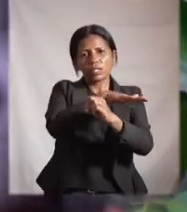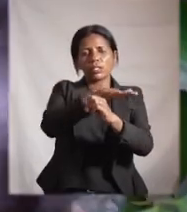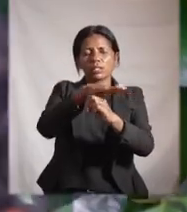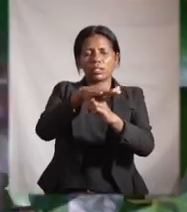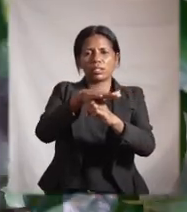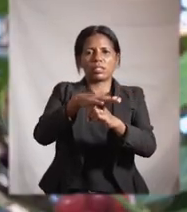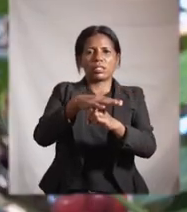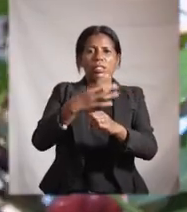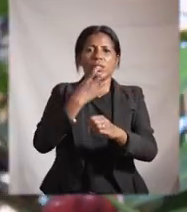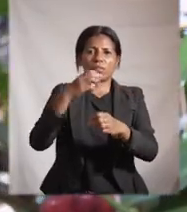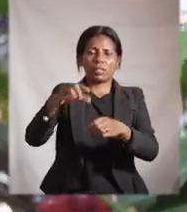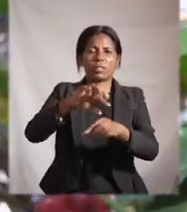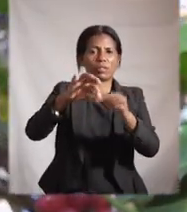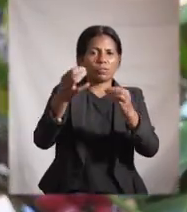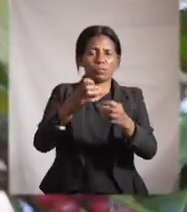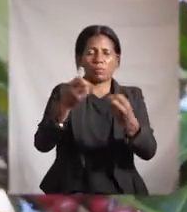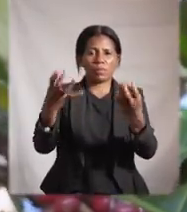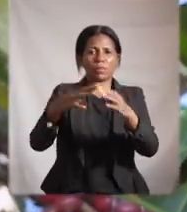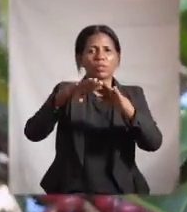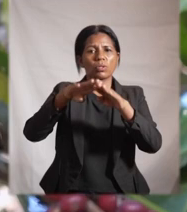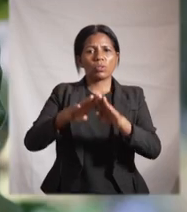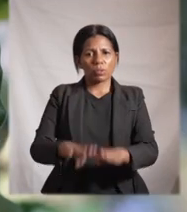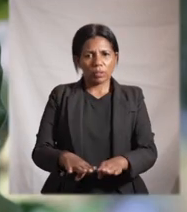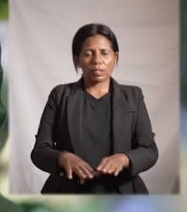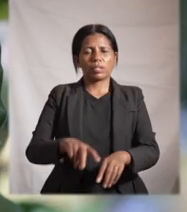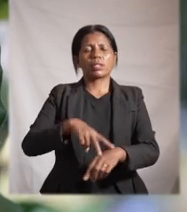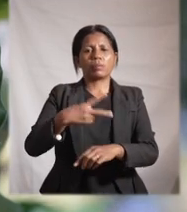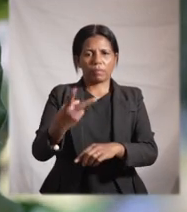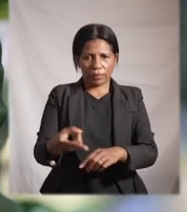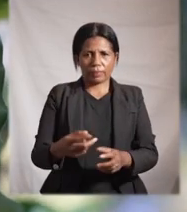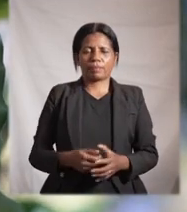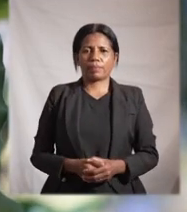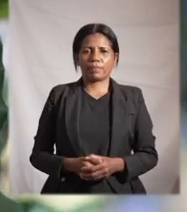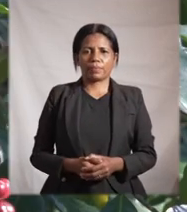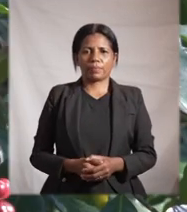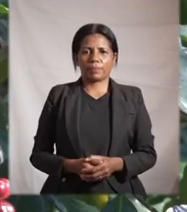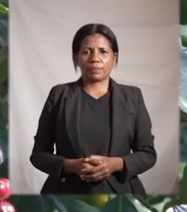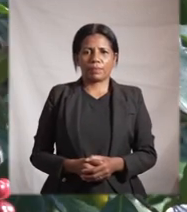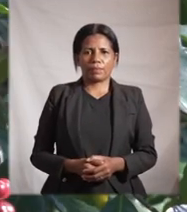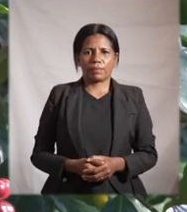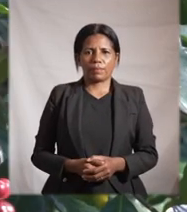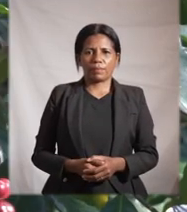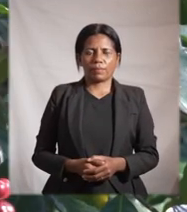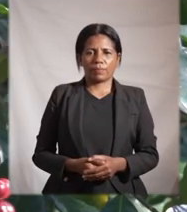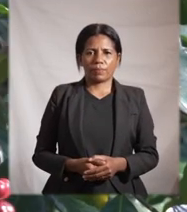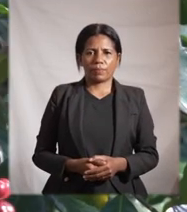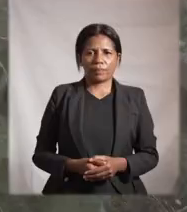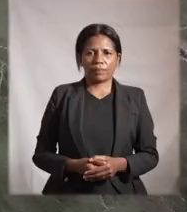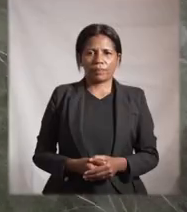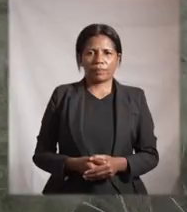kanu Makas, Todan, ni tesis nakles. Pada lebal ni mas bel tohar.